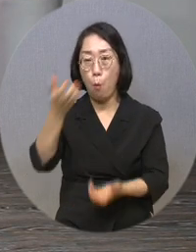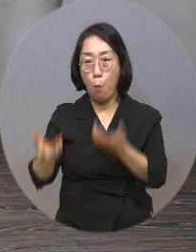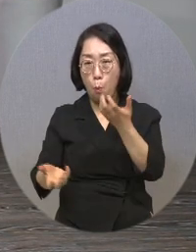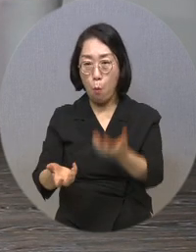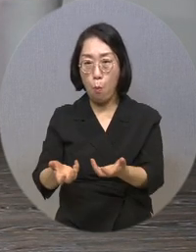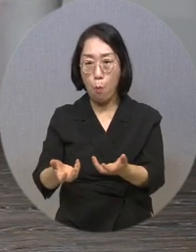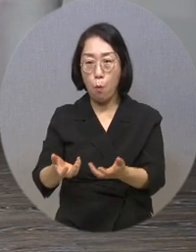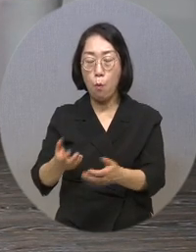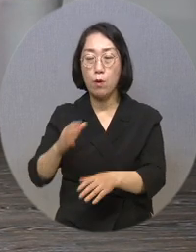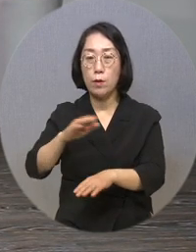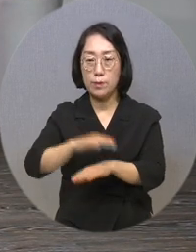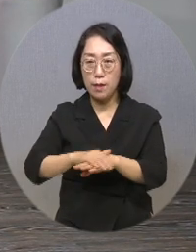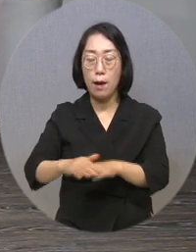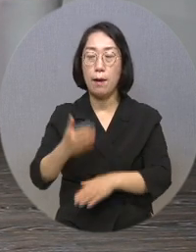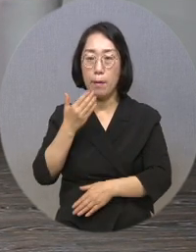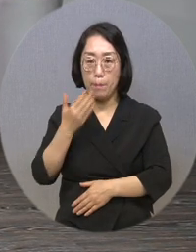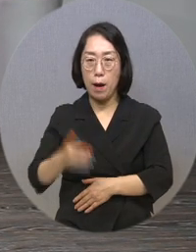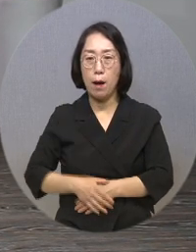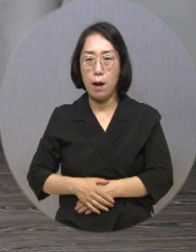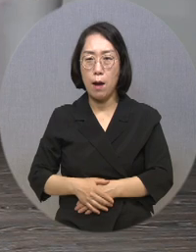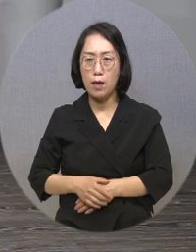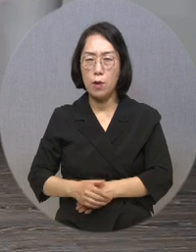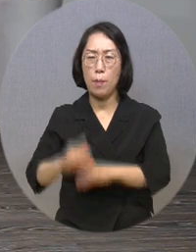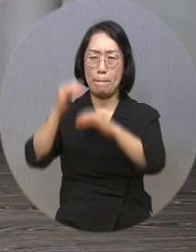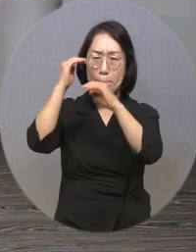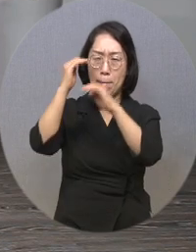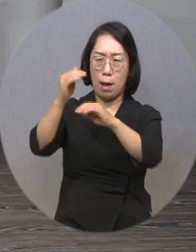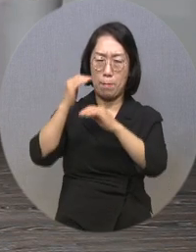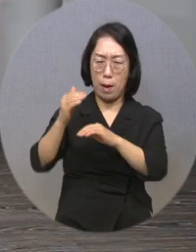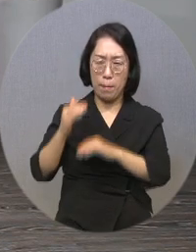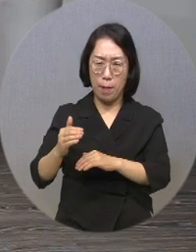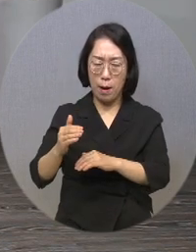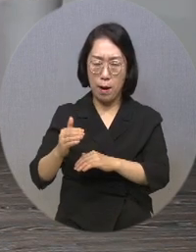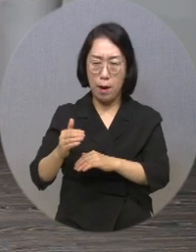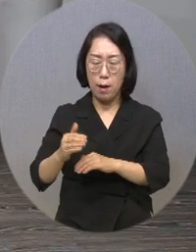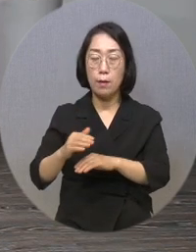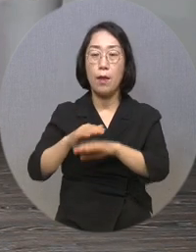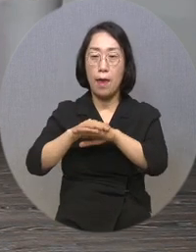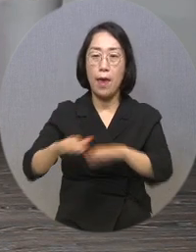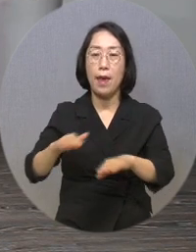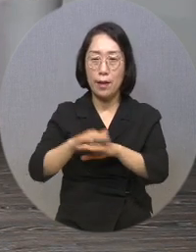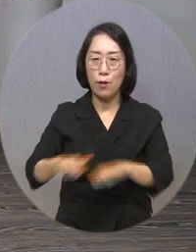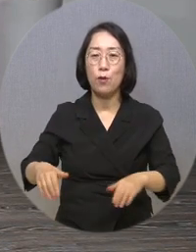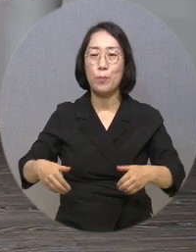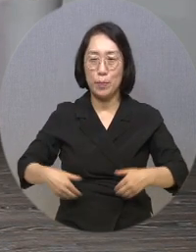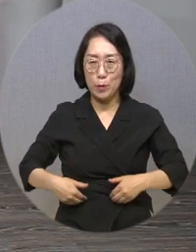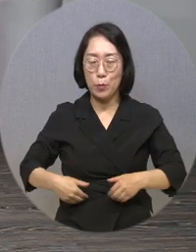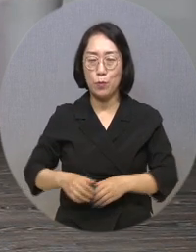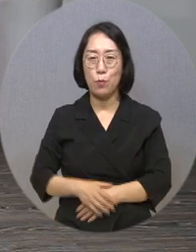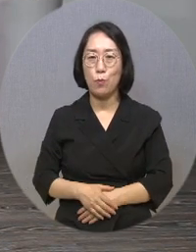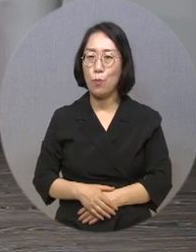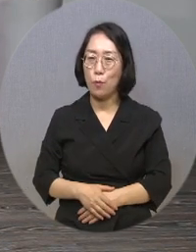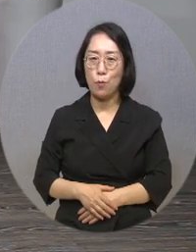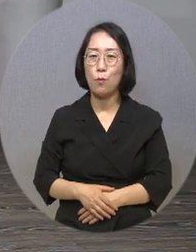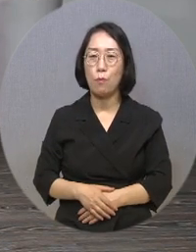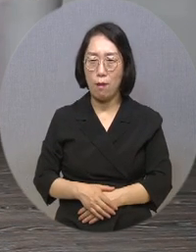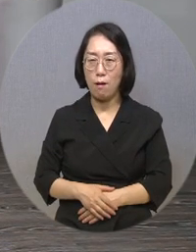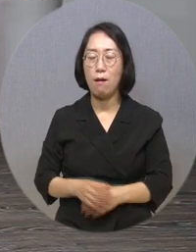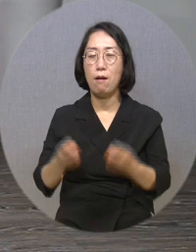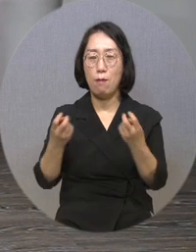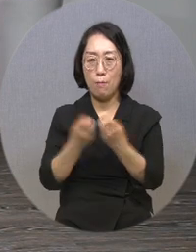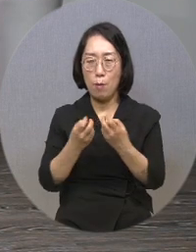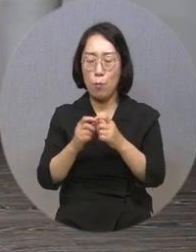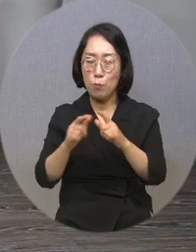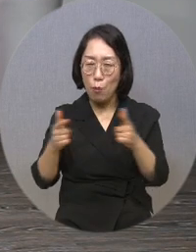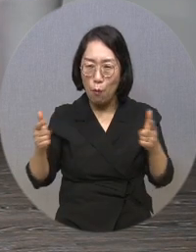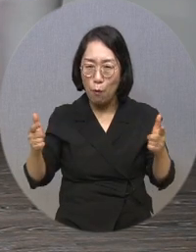그렇게 일머리를 통해서 해결해야 된다라고 말씀드릴 수 있겠습니다. 오히려 훨씬 수월한 방법으로 되게 많이